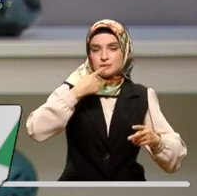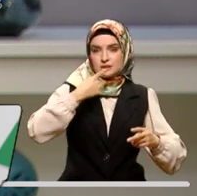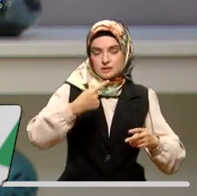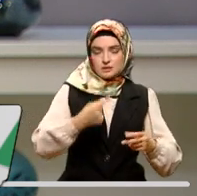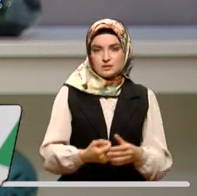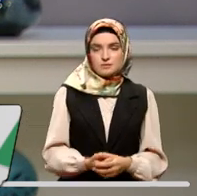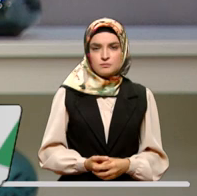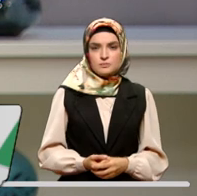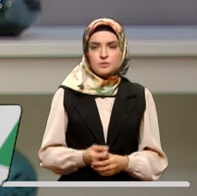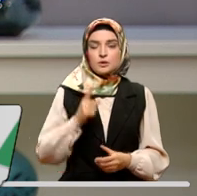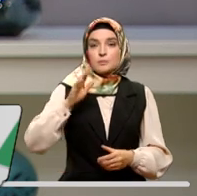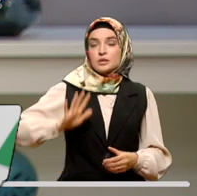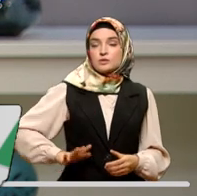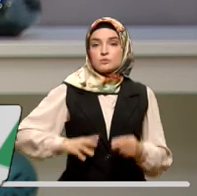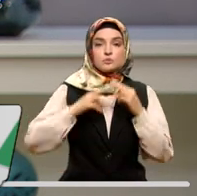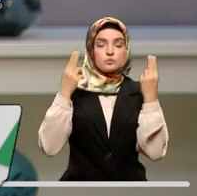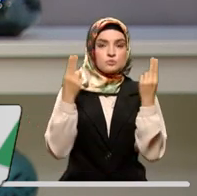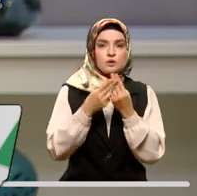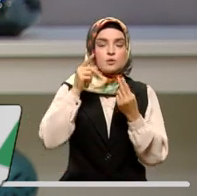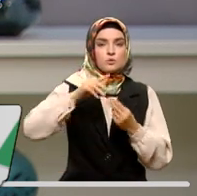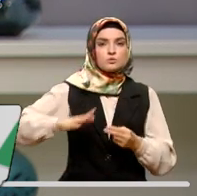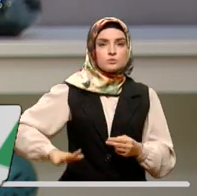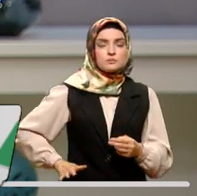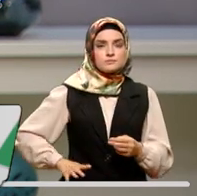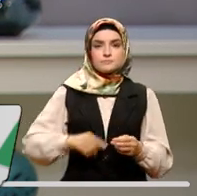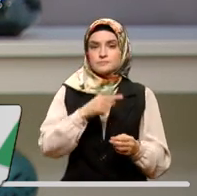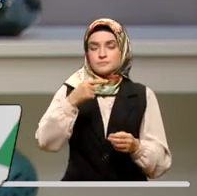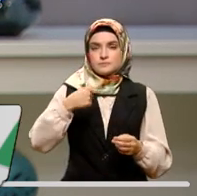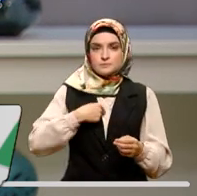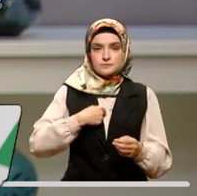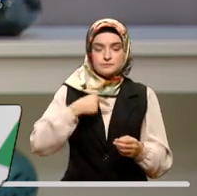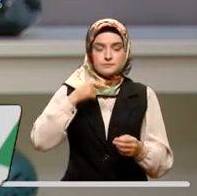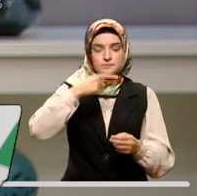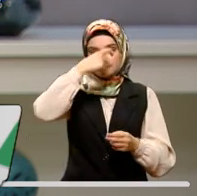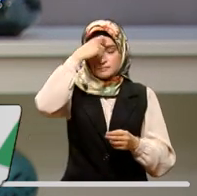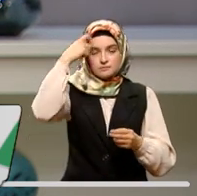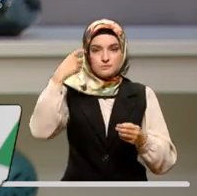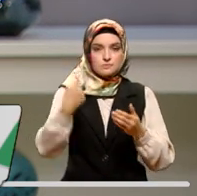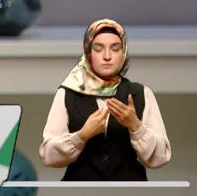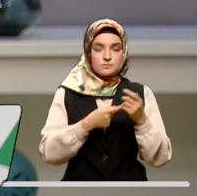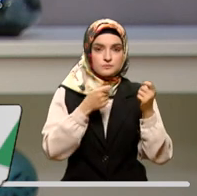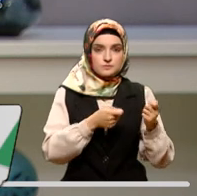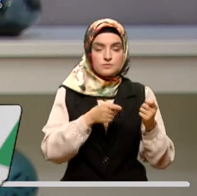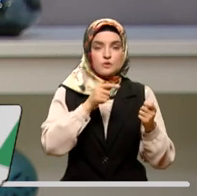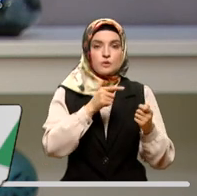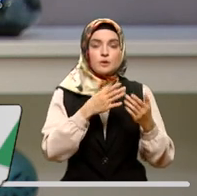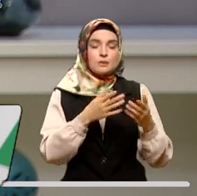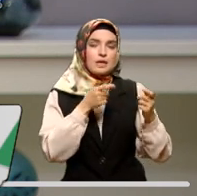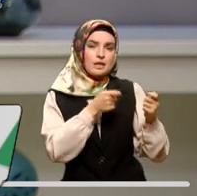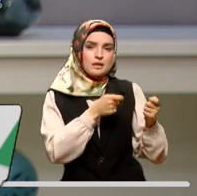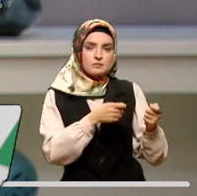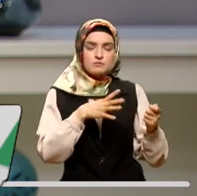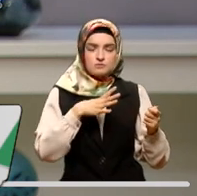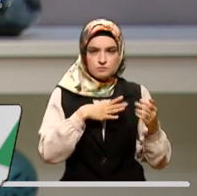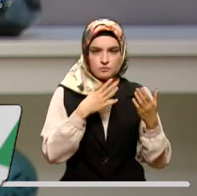dediniz. Bir çocuğun dünyasında o camiyi biz... Şimdi yaz Kur'an kursları ve bu şekilde çocukları orada bir eğitime göndermek